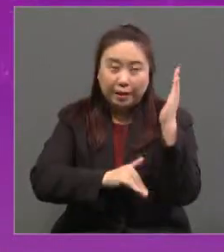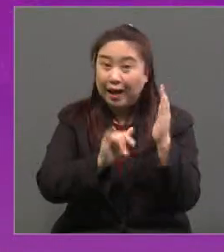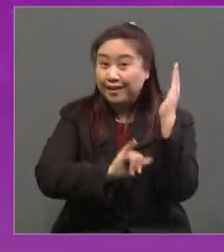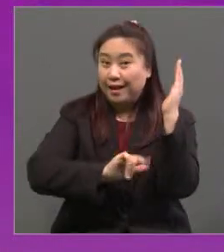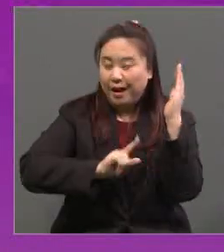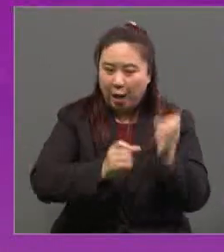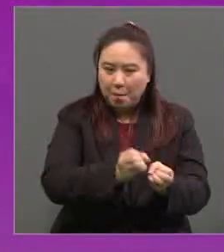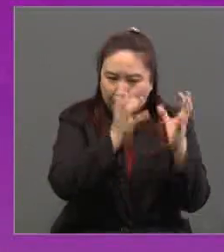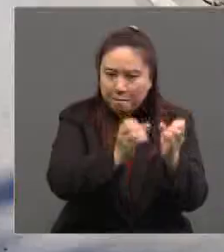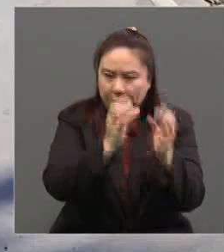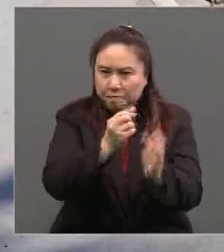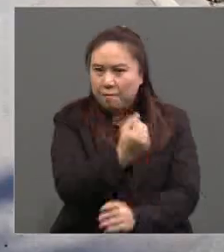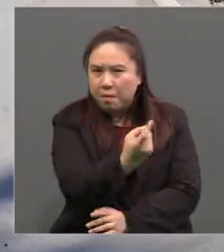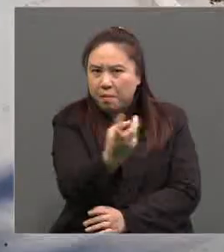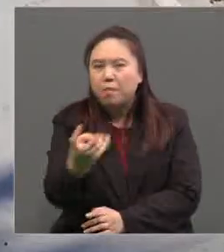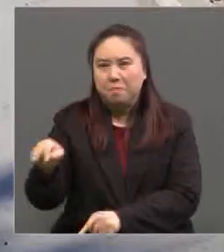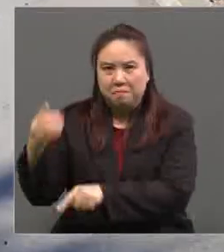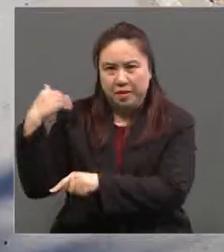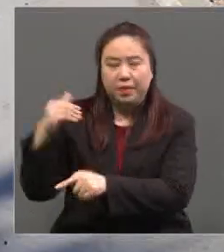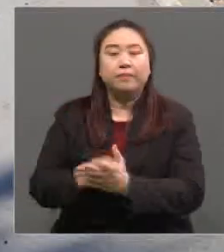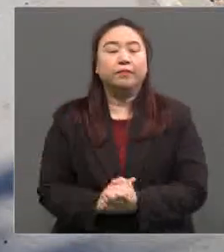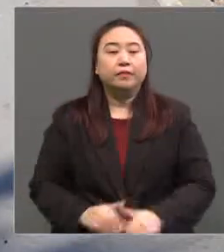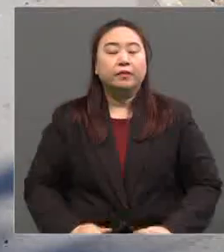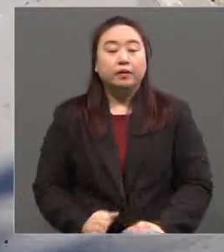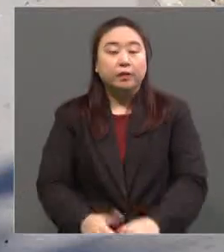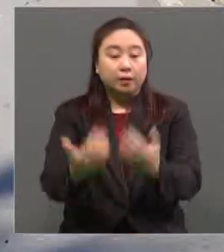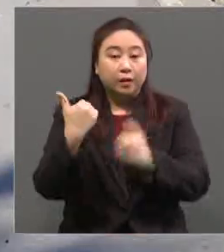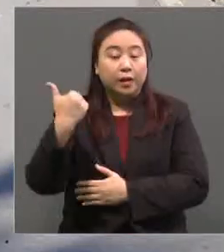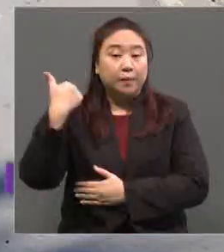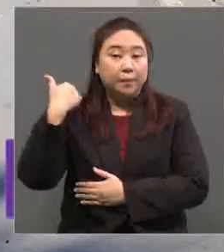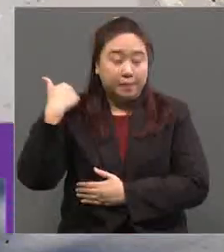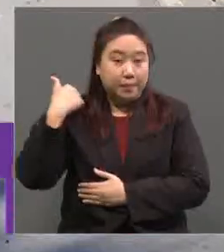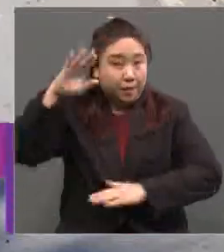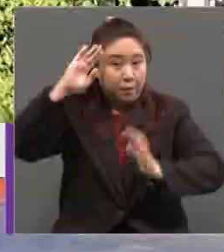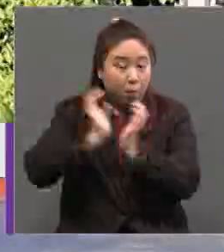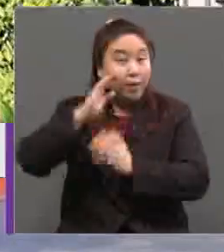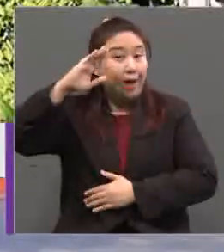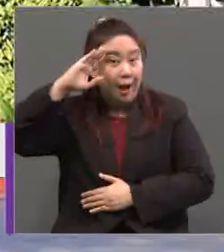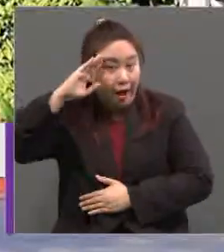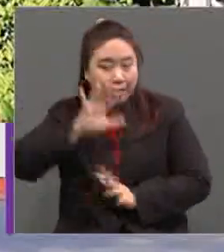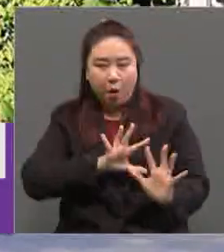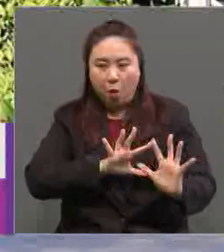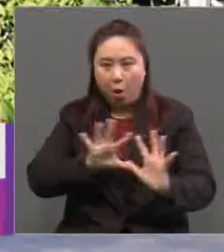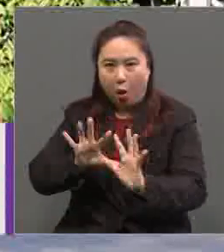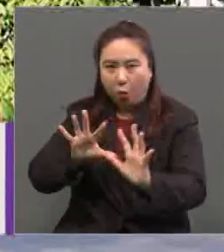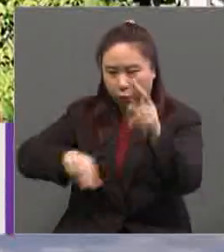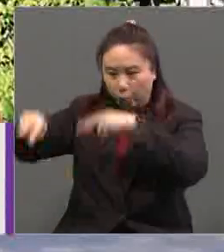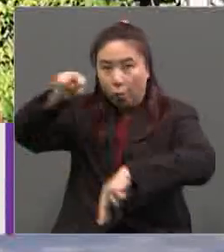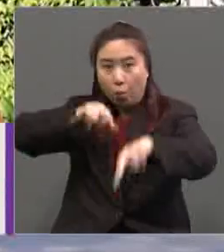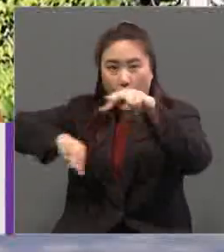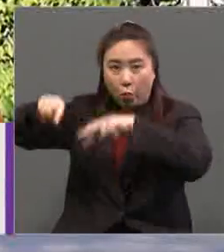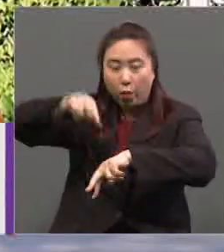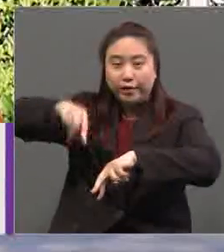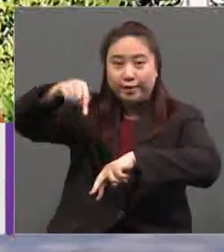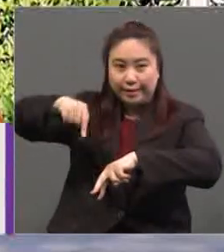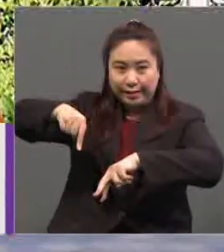ลาค่ะโดยเจ้าหน้าที่หน่วยปฏิบัติการพิเศษนะคะก็มีการส่วนที่กำลังเข้าปิดล้อมตรวจค้นพื้นที่เป้าหมายในพื้น